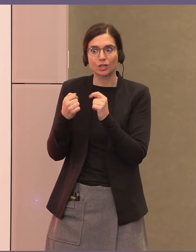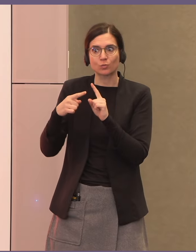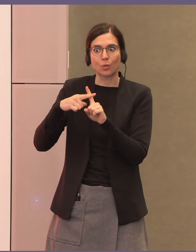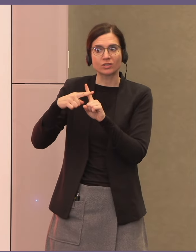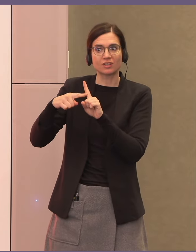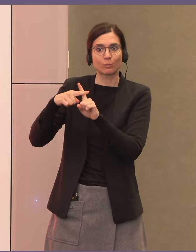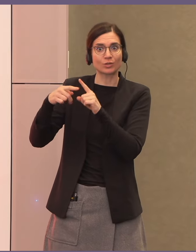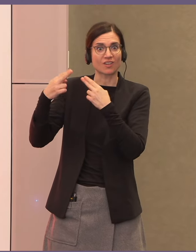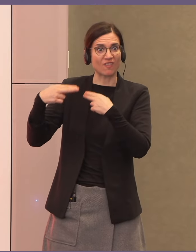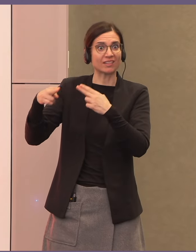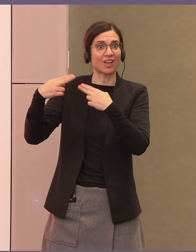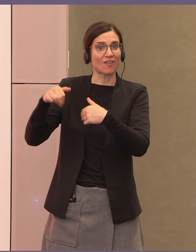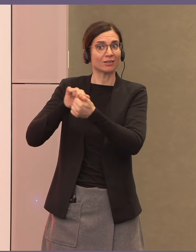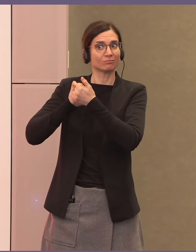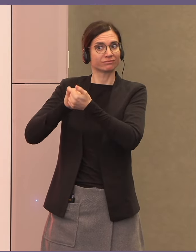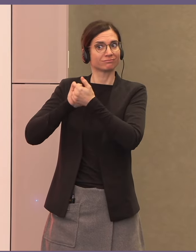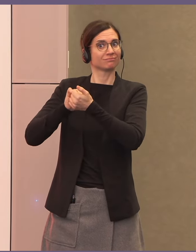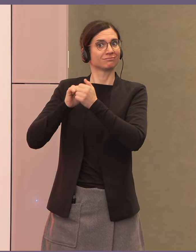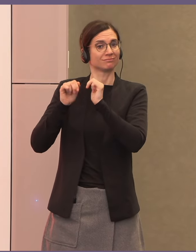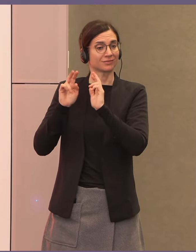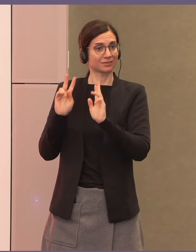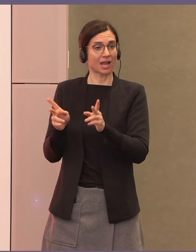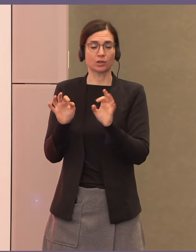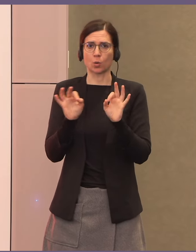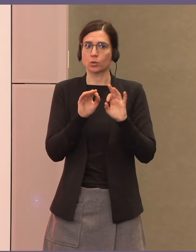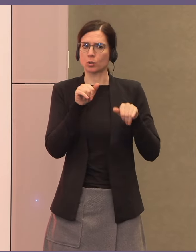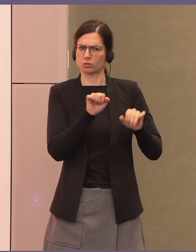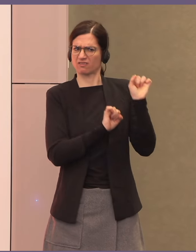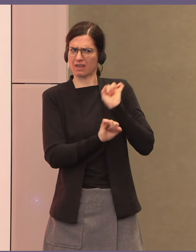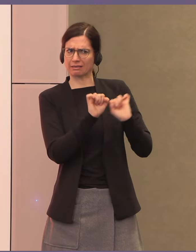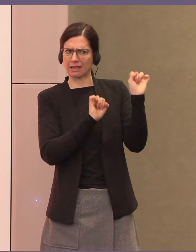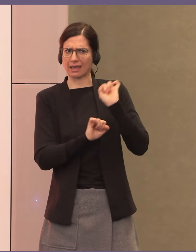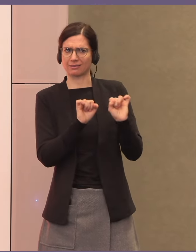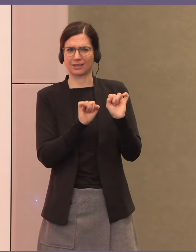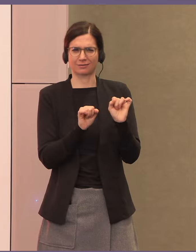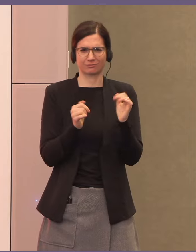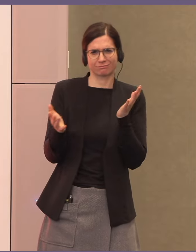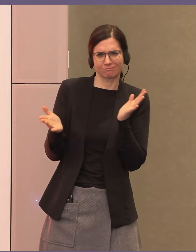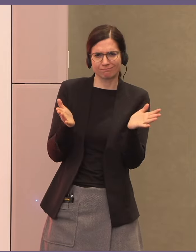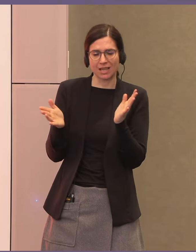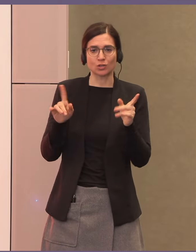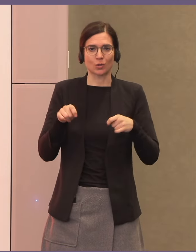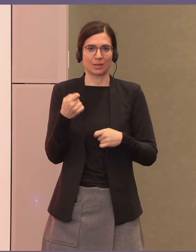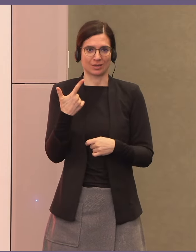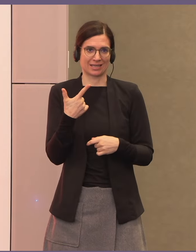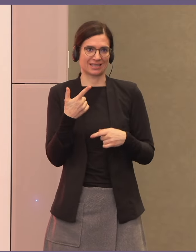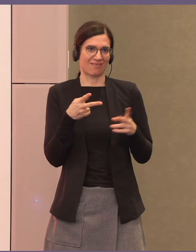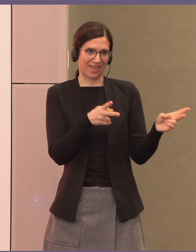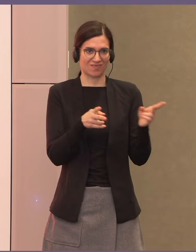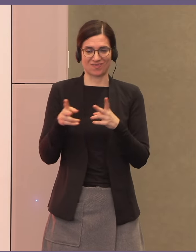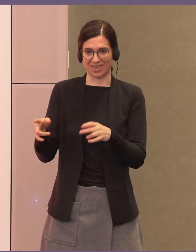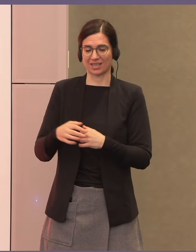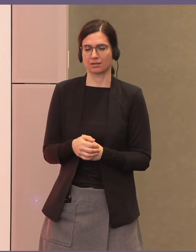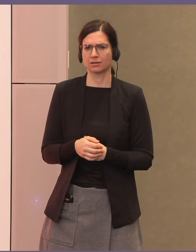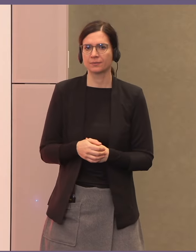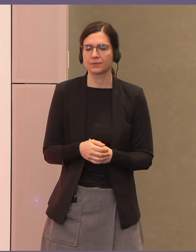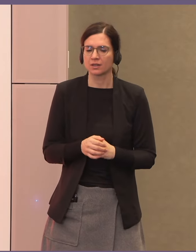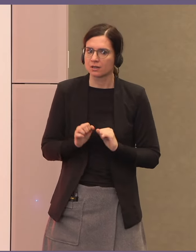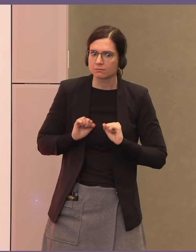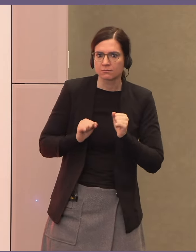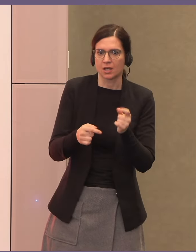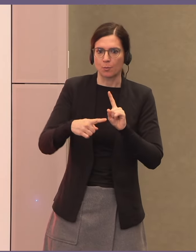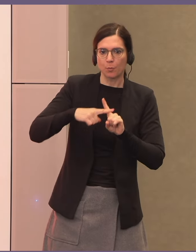Barbara Brammer weiterhin verteidigen müssen oder ob wir den Sprung schaffen nach vorne. Progressive Frauenpolitik,